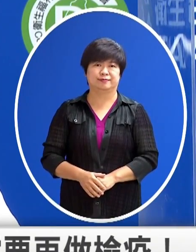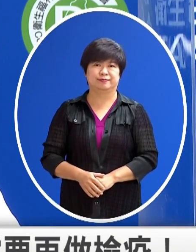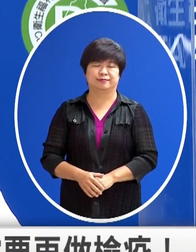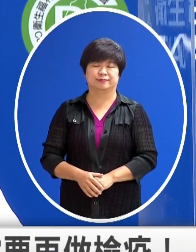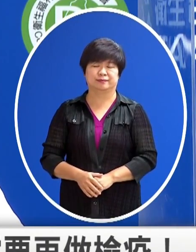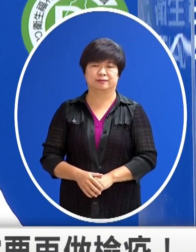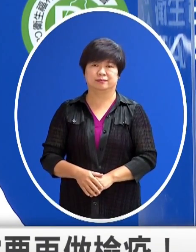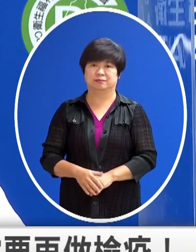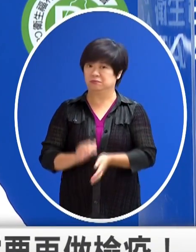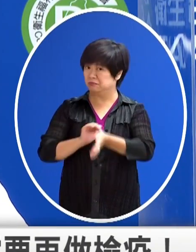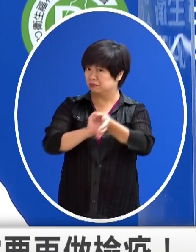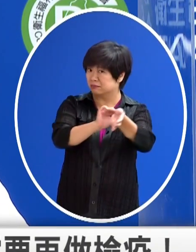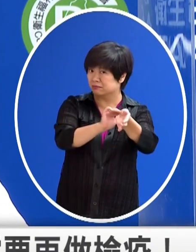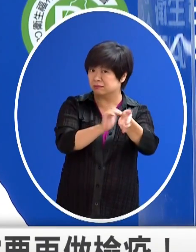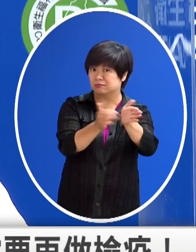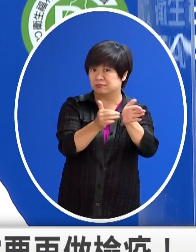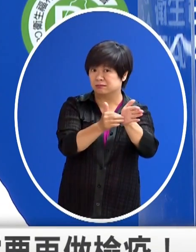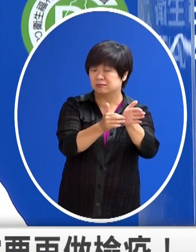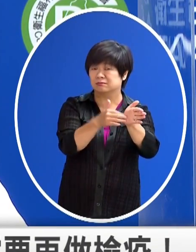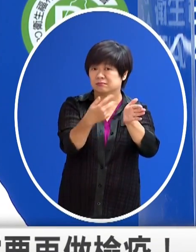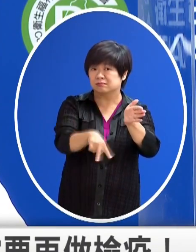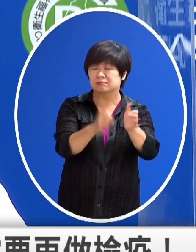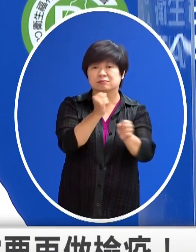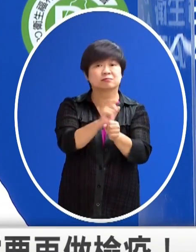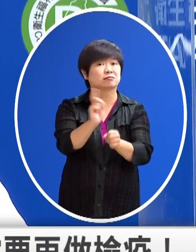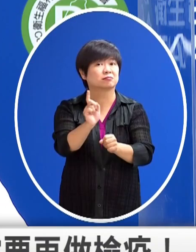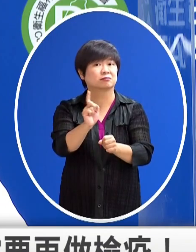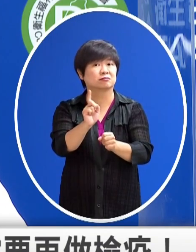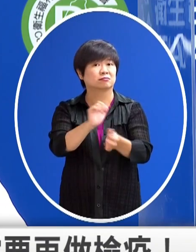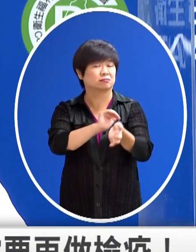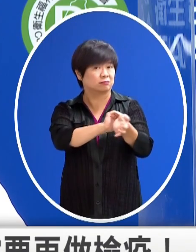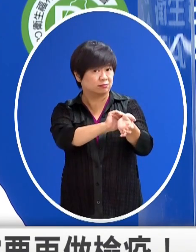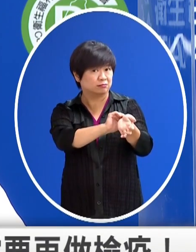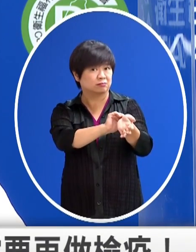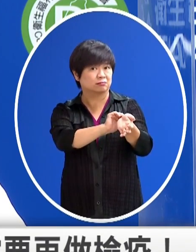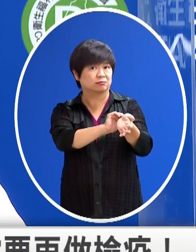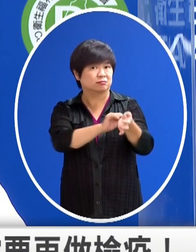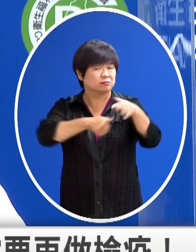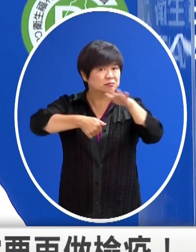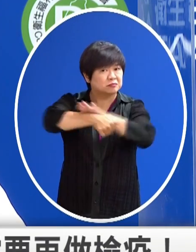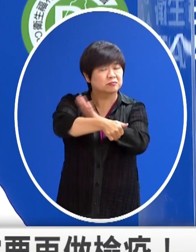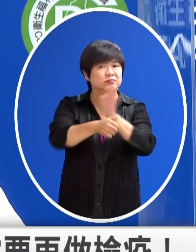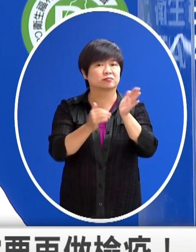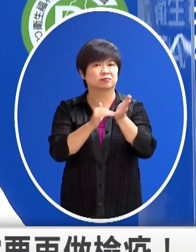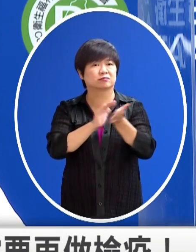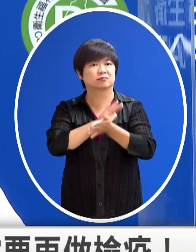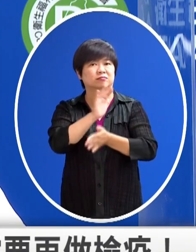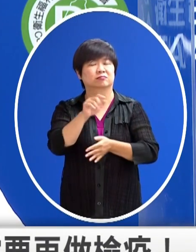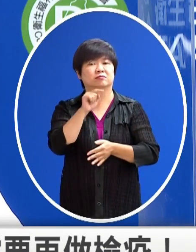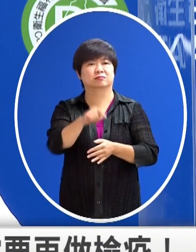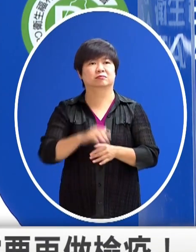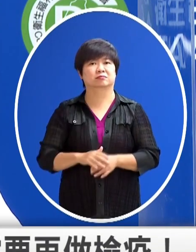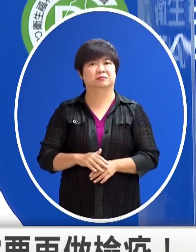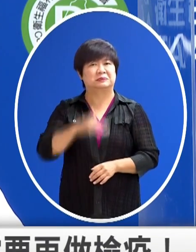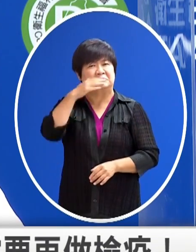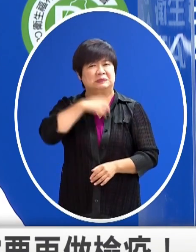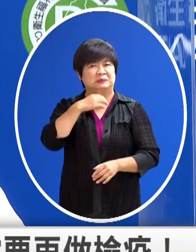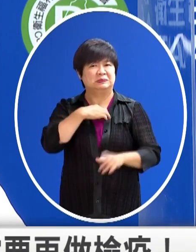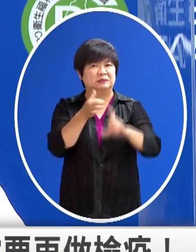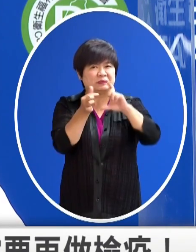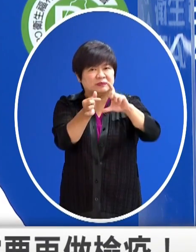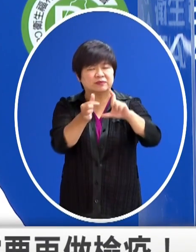除了送到医院里面去之外，送到医院里面，当然到医院，大家都知道医院属于是高风险的区